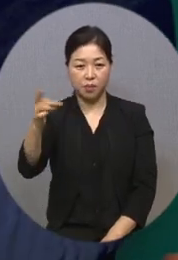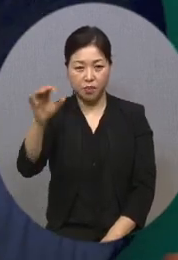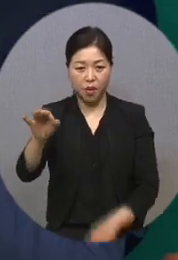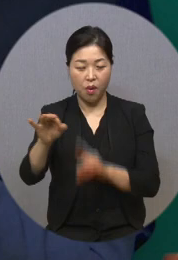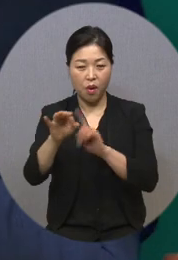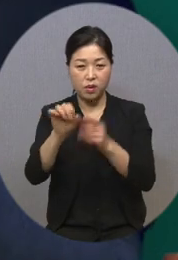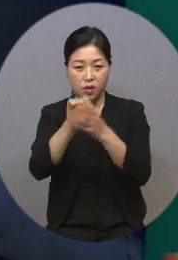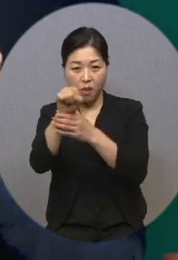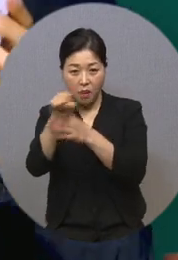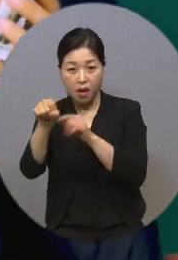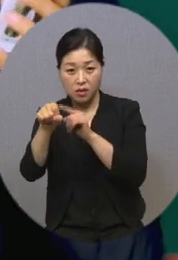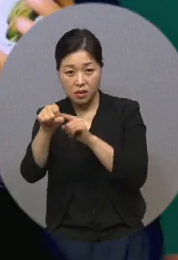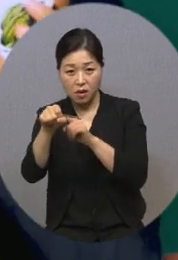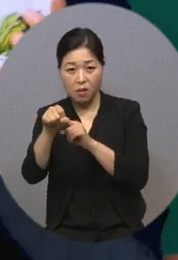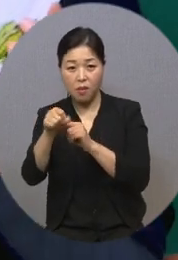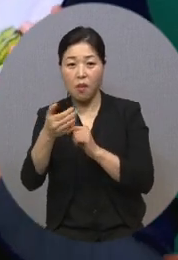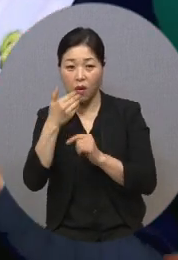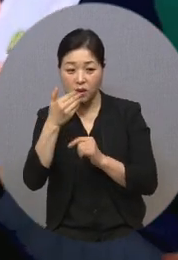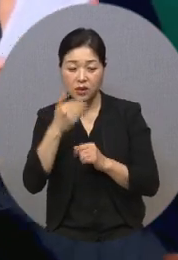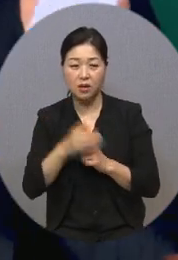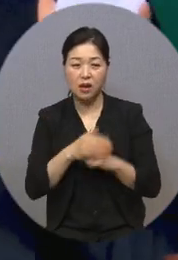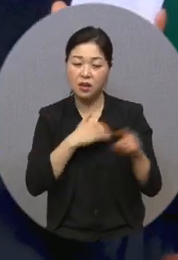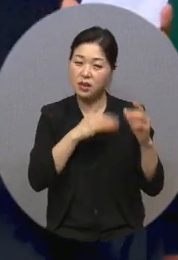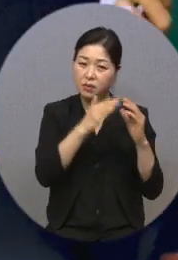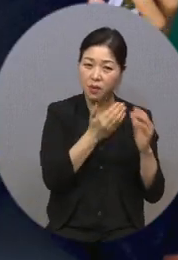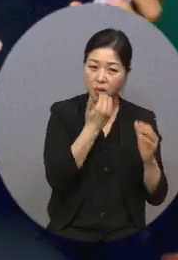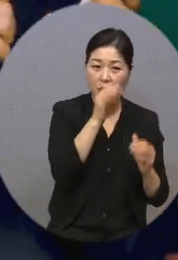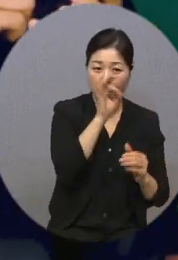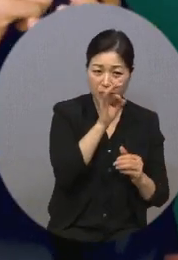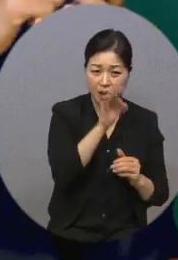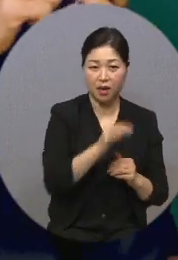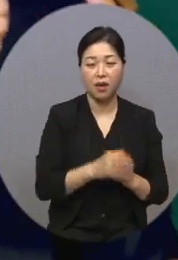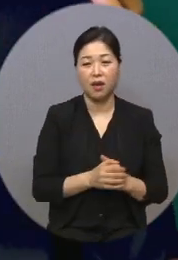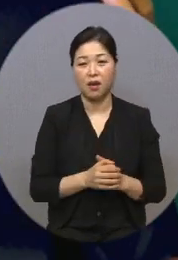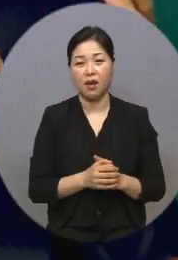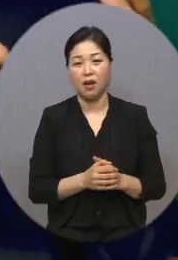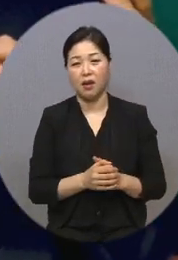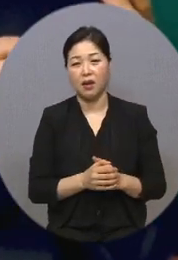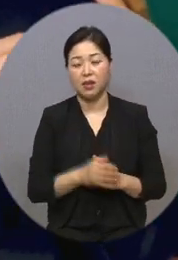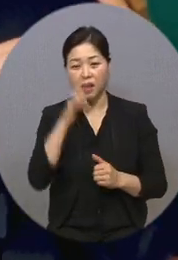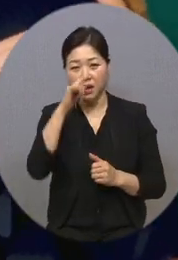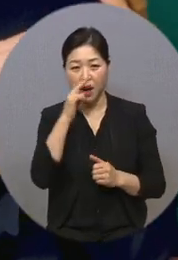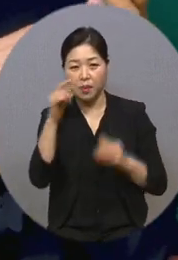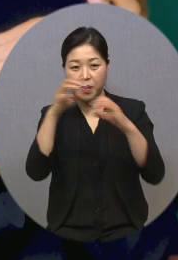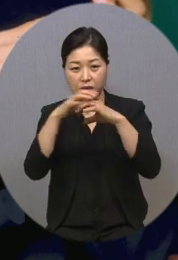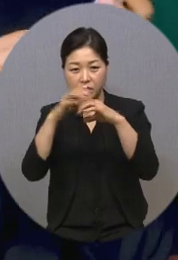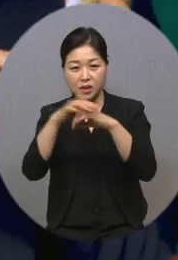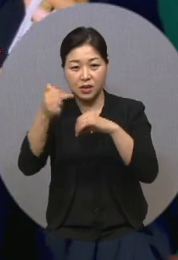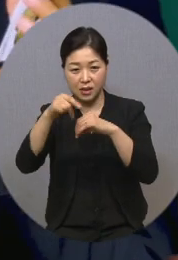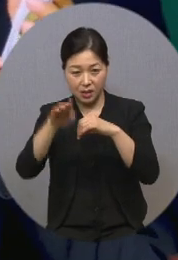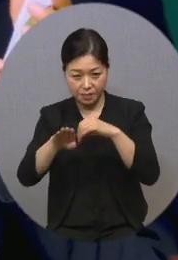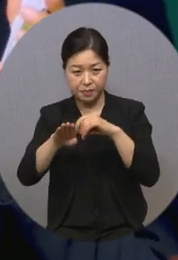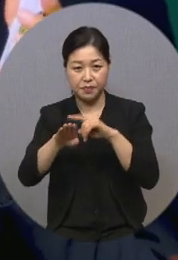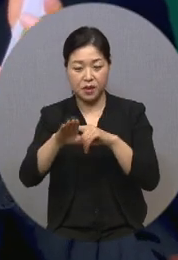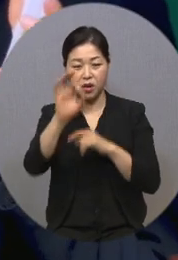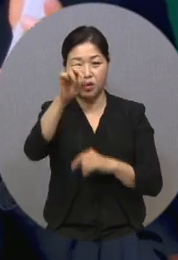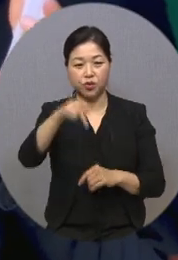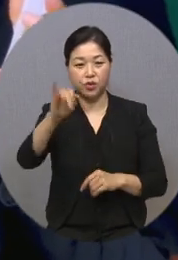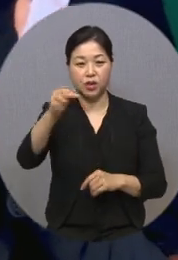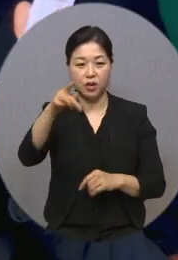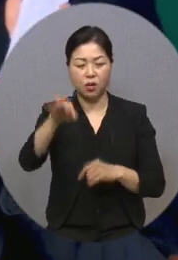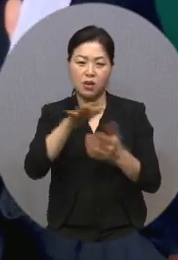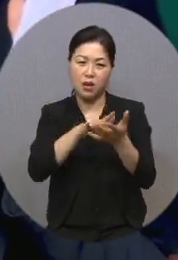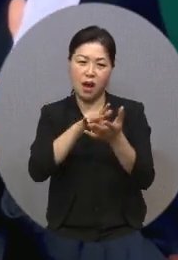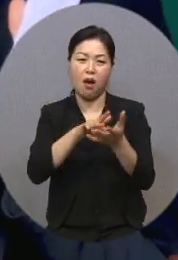이런 거 어떻게 먹어요? 여봐 에리 씨 먹은 게 양배추즙. 야. 네, 유기농 양배추로. 그것도